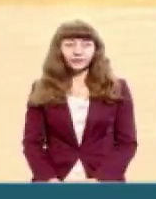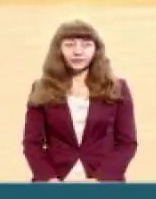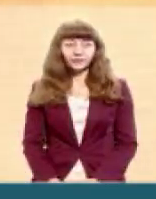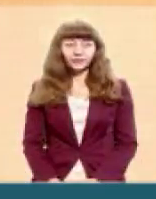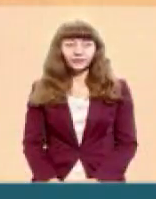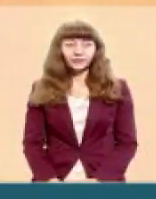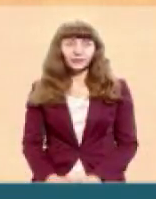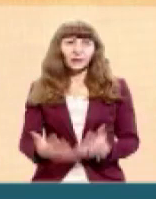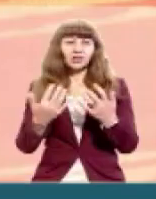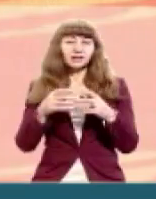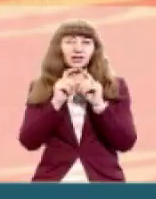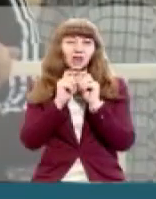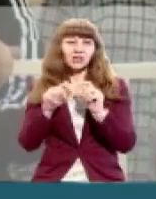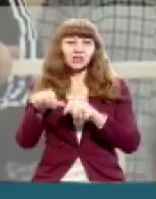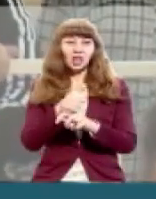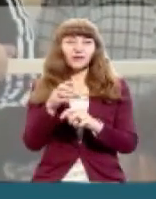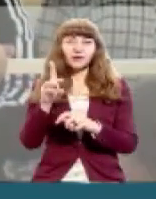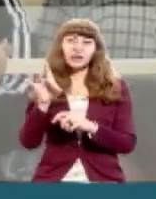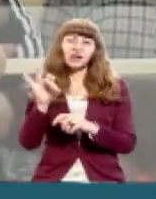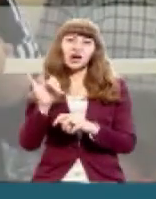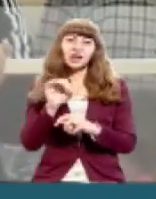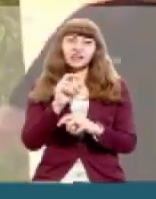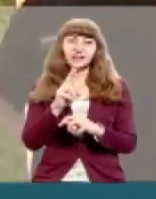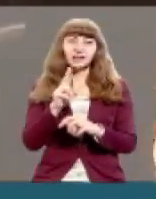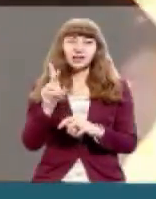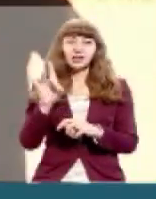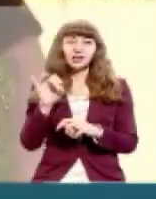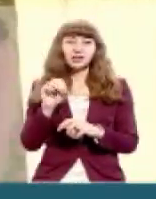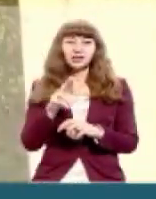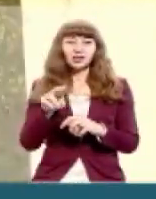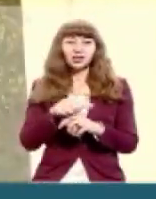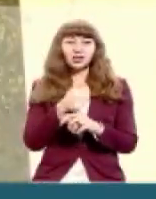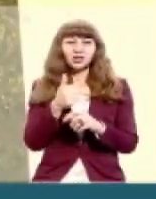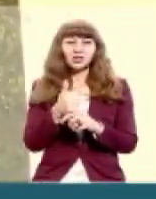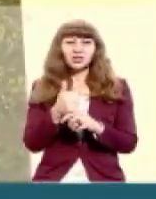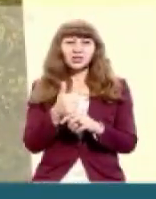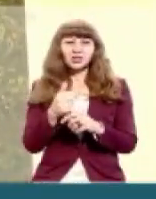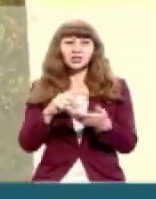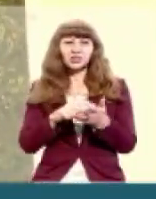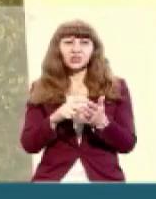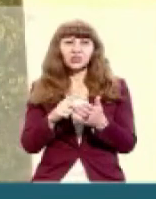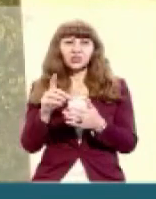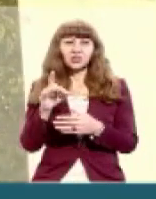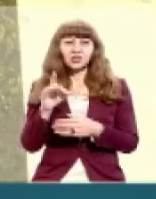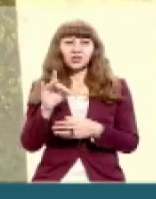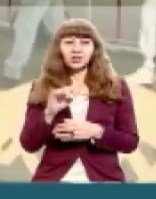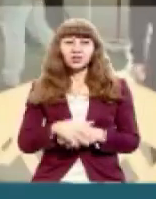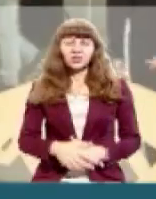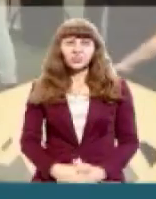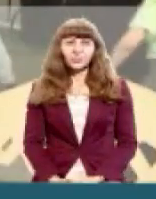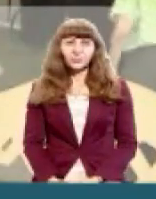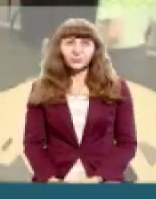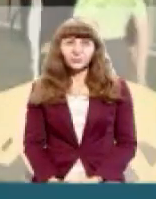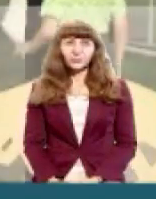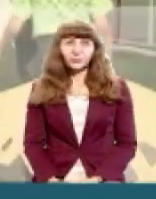Марапатталғандардың қатарында Варваринск акционерлік қоғамының бас механигі Анатолий Киреневич пен қалдық қоймасының бастығы Жандос Тоқкужин де бар.